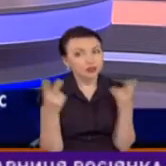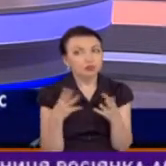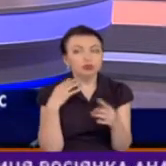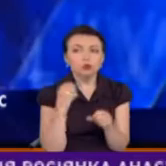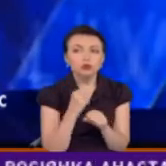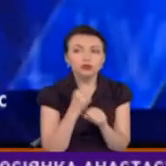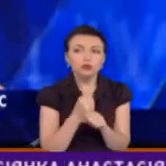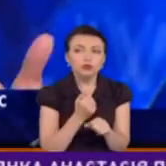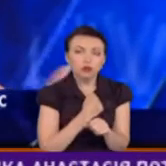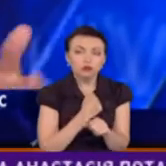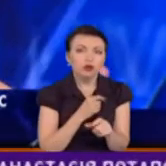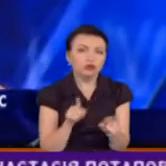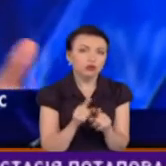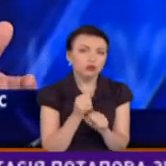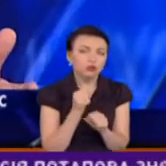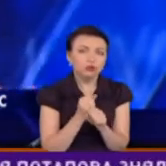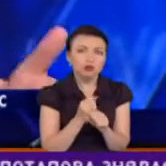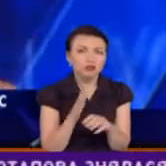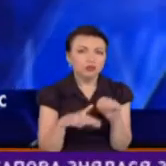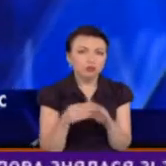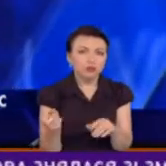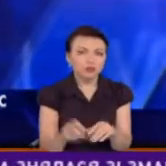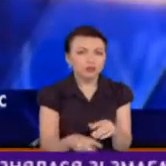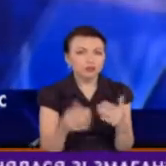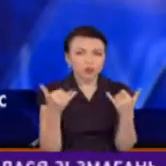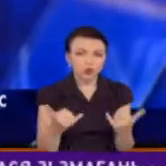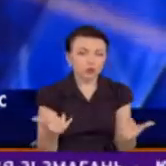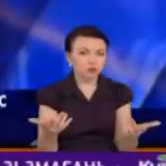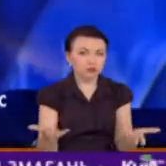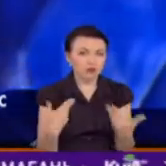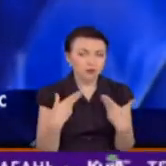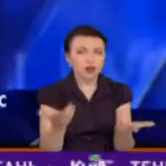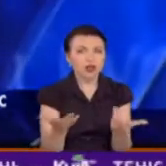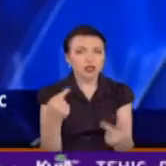робити, але, на жаль, це робиться вкрай непрофесійно, і сьогодні ми з вами дискутуємо